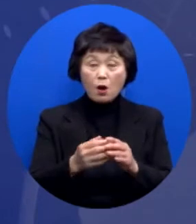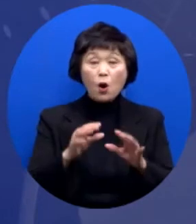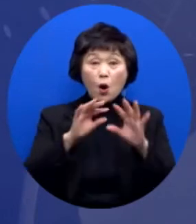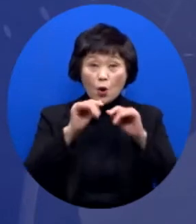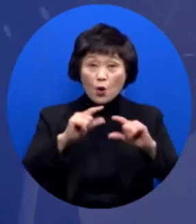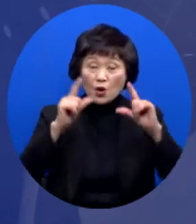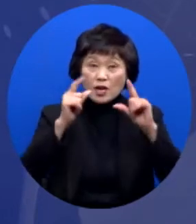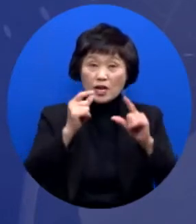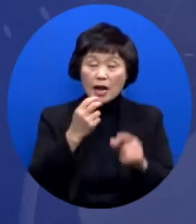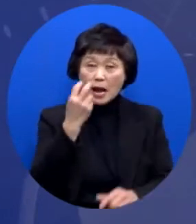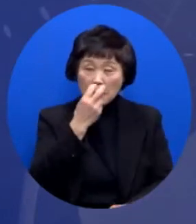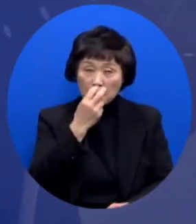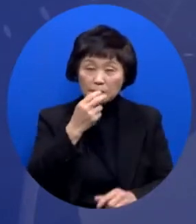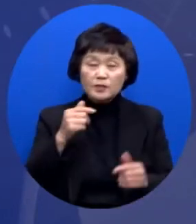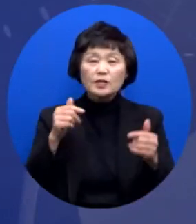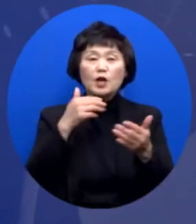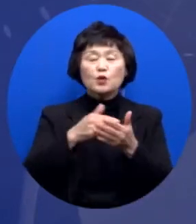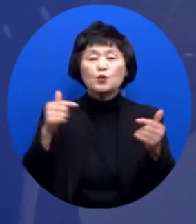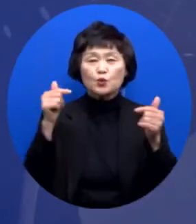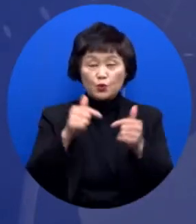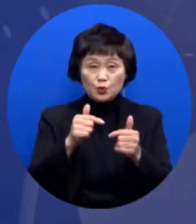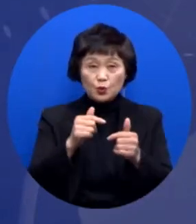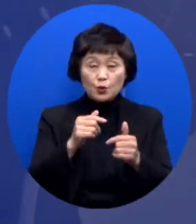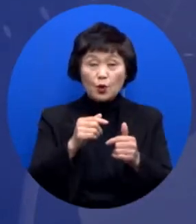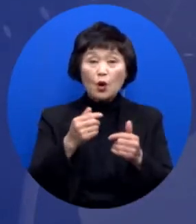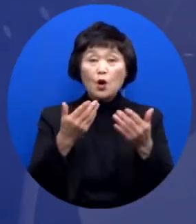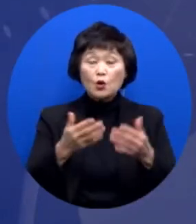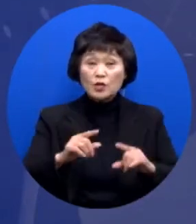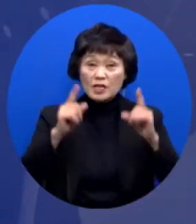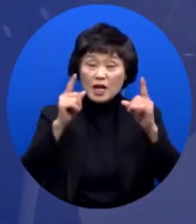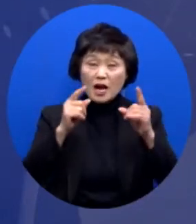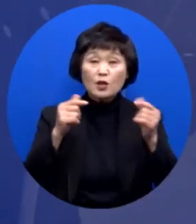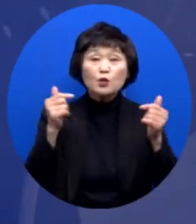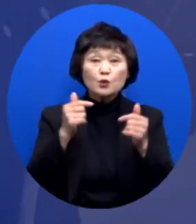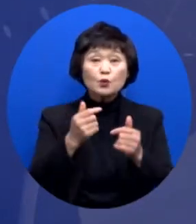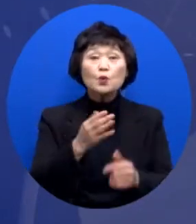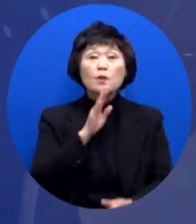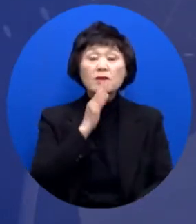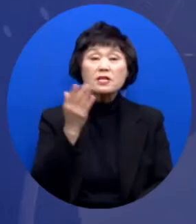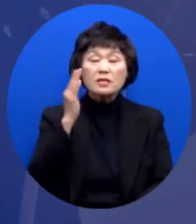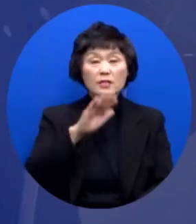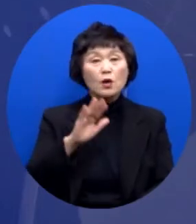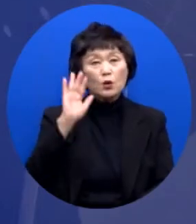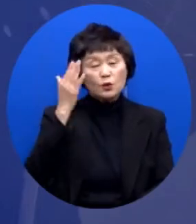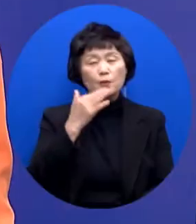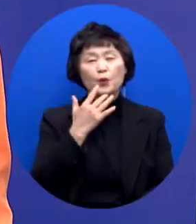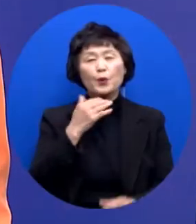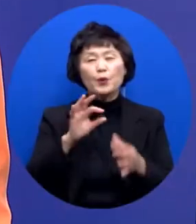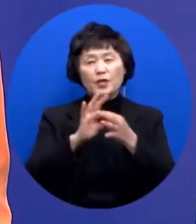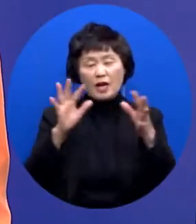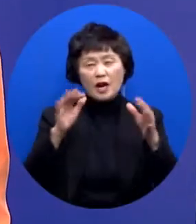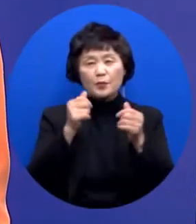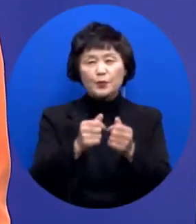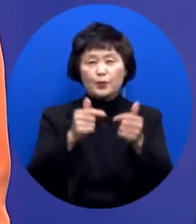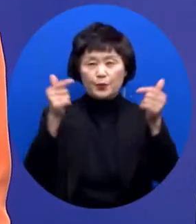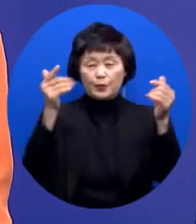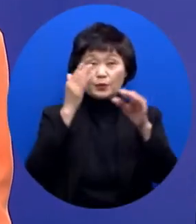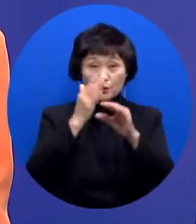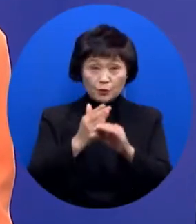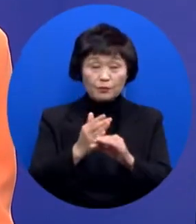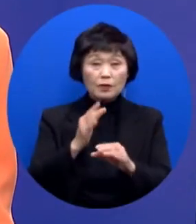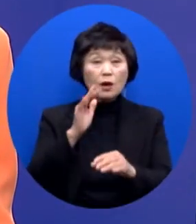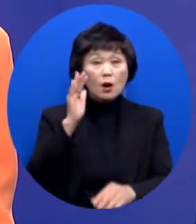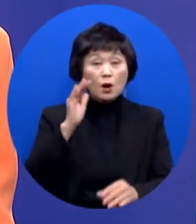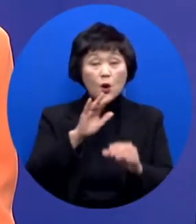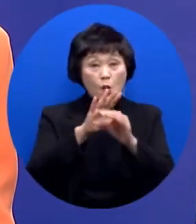확장자 수도 적게 나오는 점을 고려한다면 뚜렷한 증가세를 나타낸다고 볼 수 있겠습니다 4 이렇게 지금 코로나 환자가